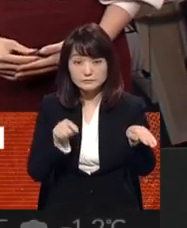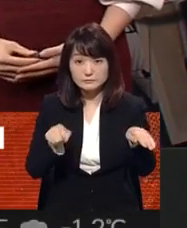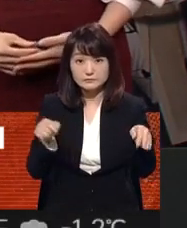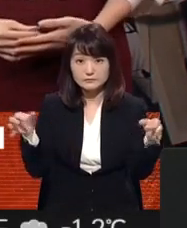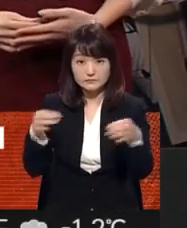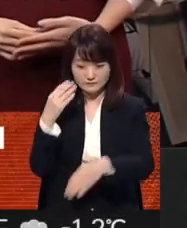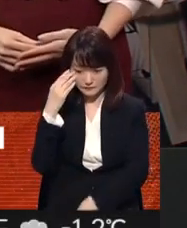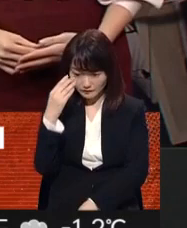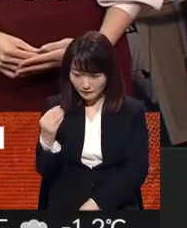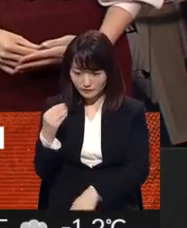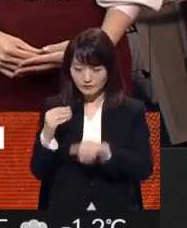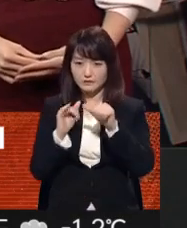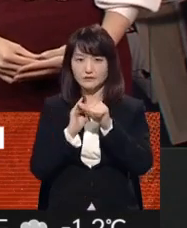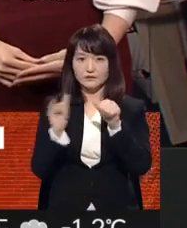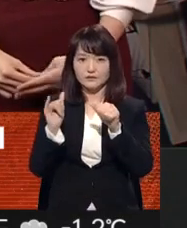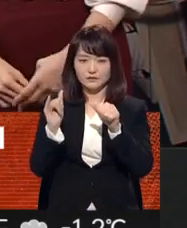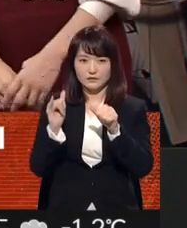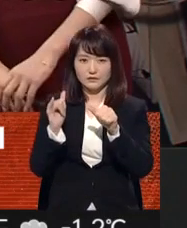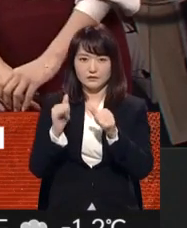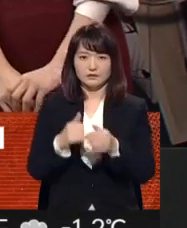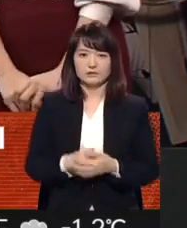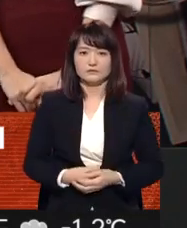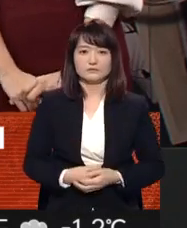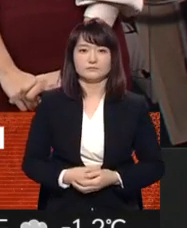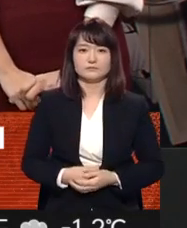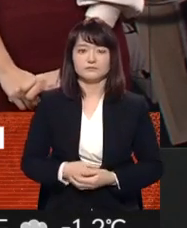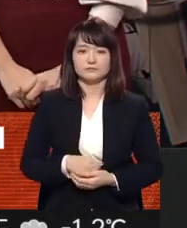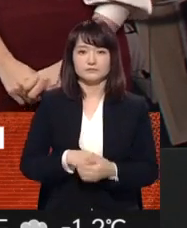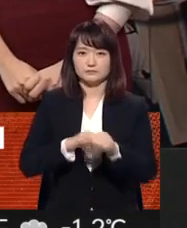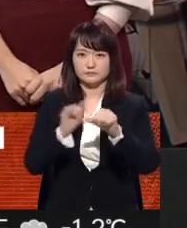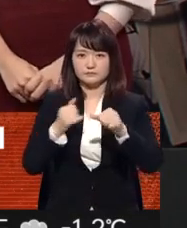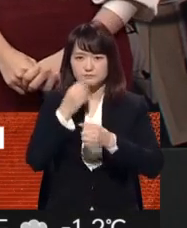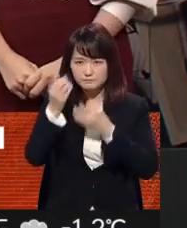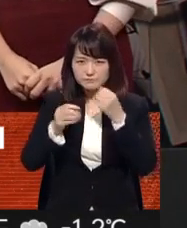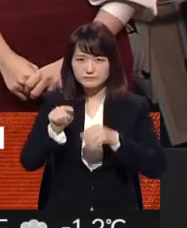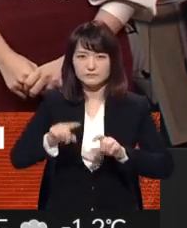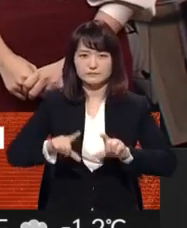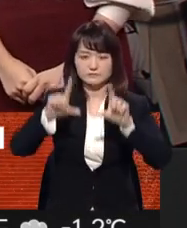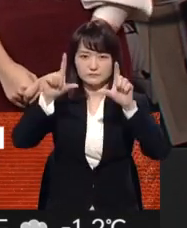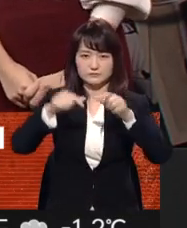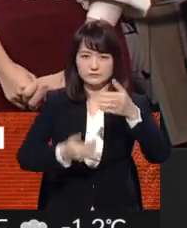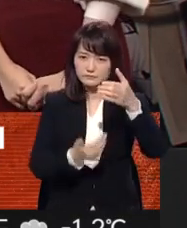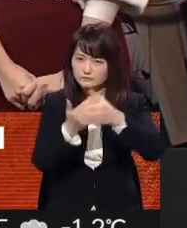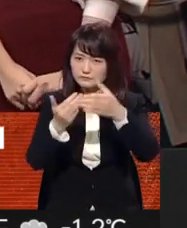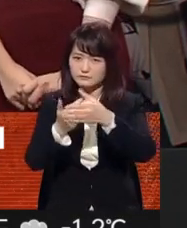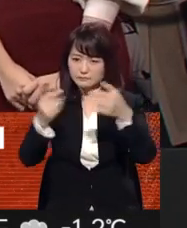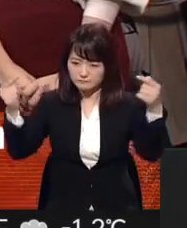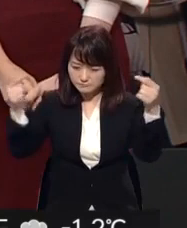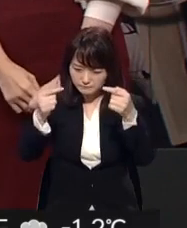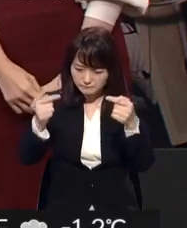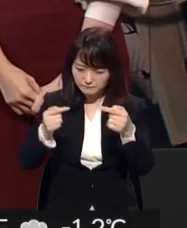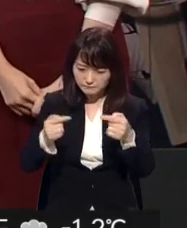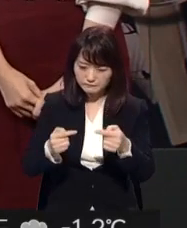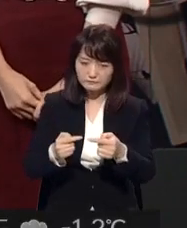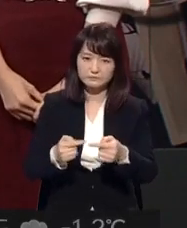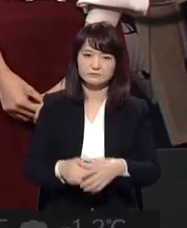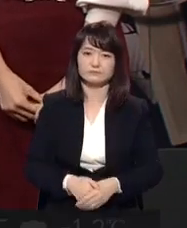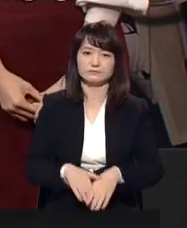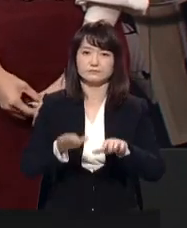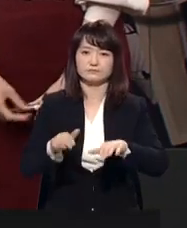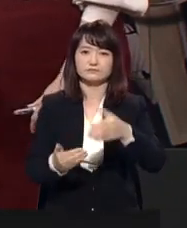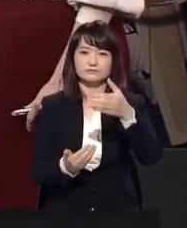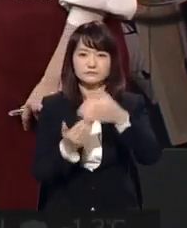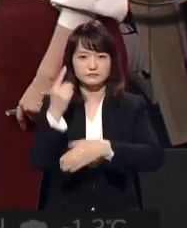순간을 지켜본 다섯 명의 목격자 이들의 진술로 그날의 퍼즐이 맞춰지기 시작하는데요 오늘